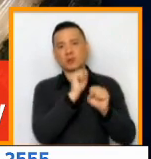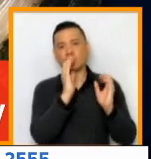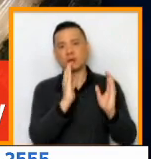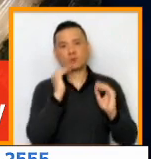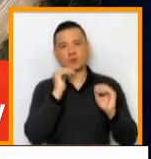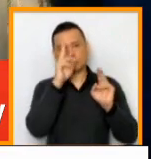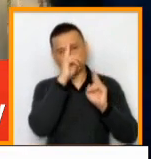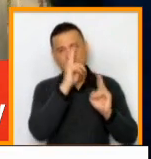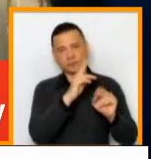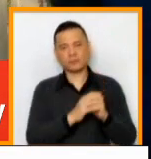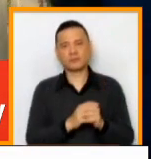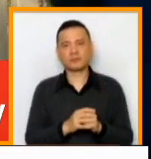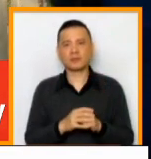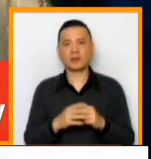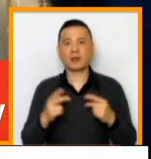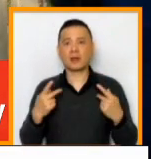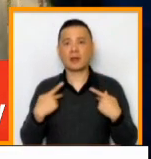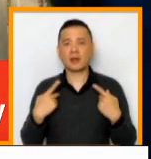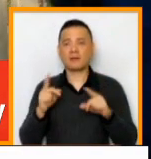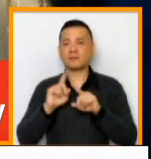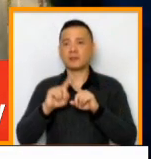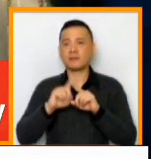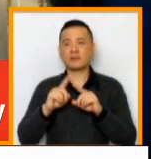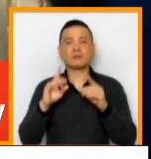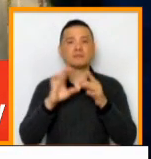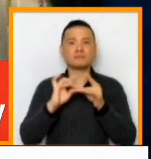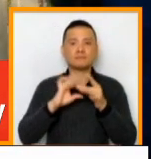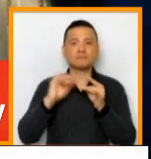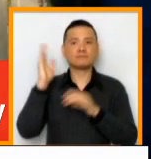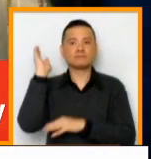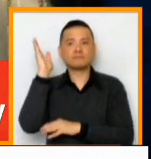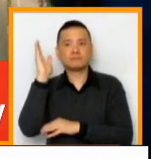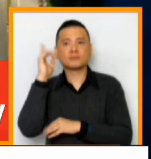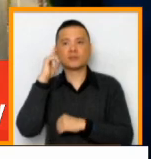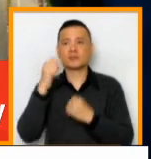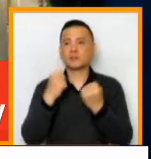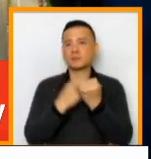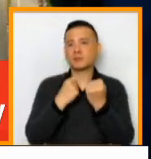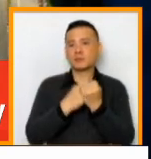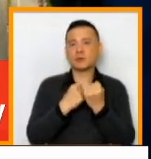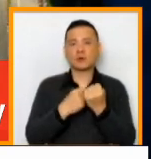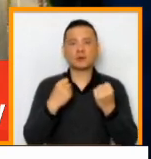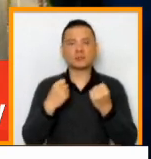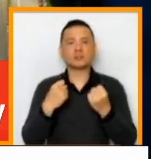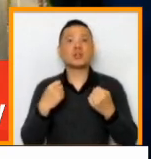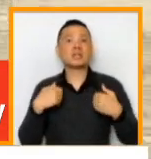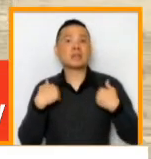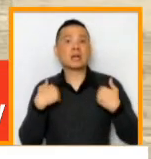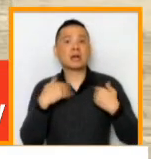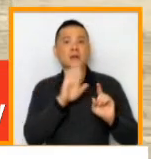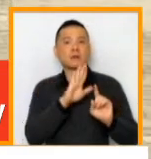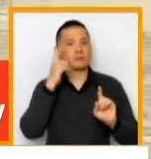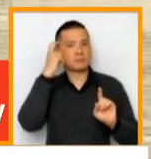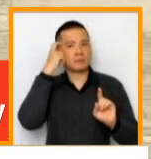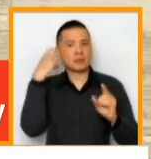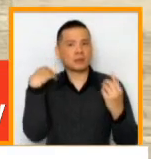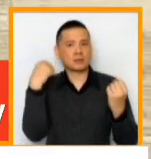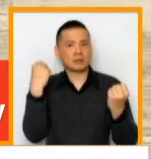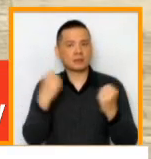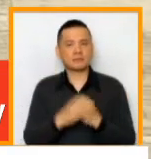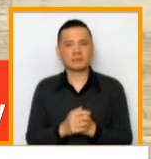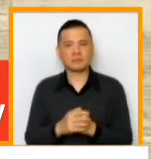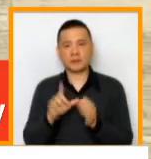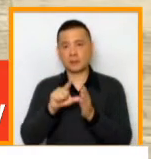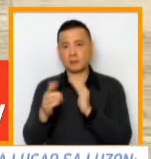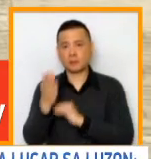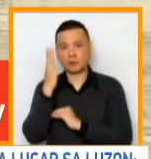na may mga mensahe ng pag-asa bilang suporta sa mental health ng mga kabataan. Alas 8 na umaga pa magsisimula yung programa pero